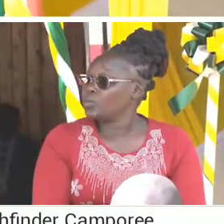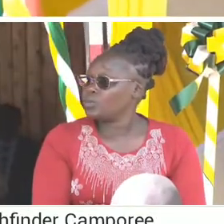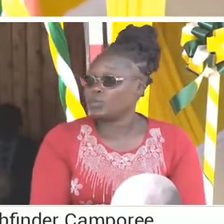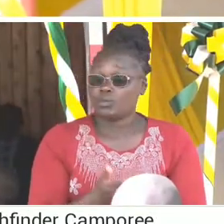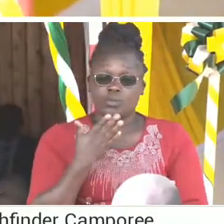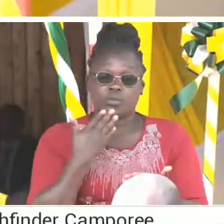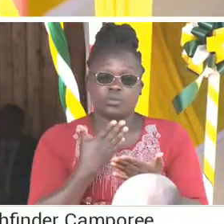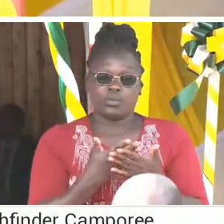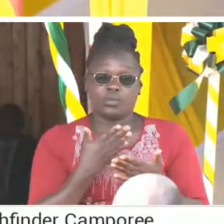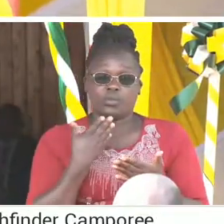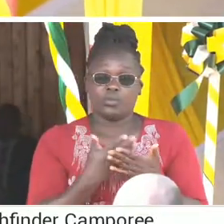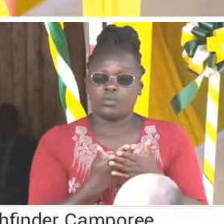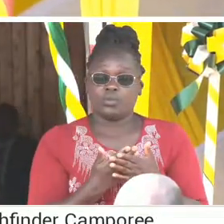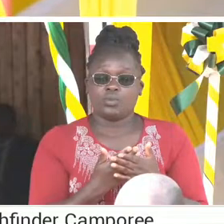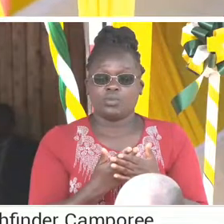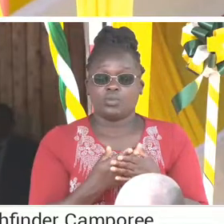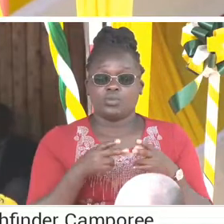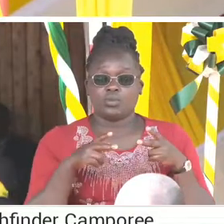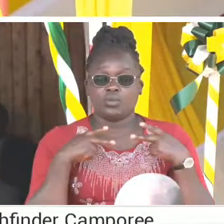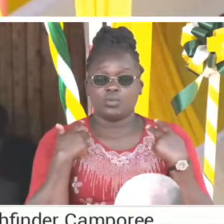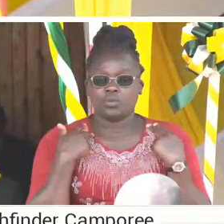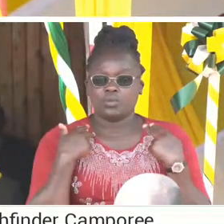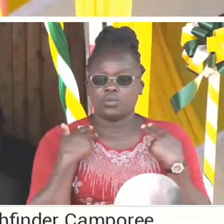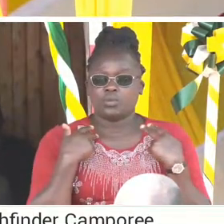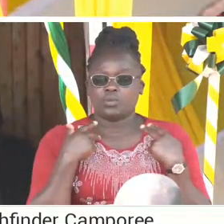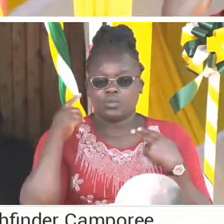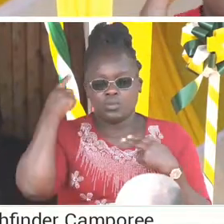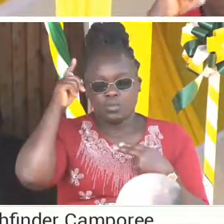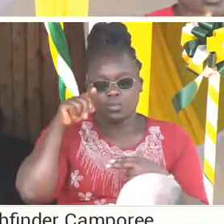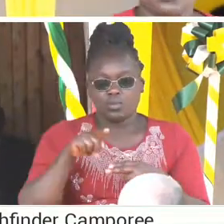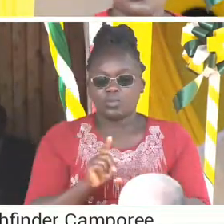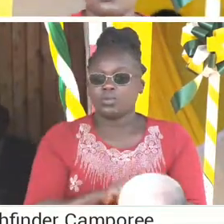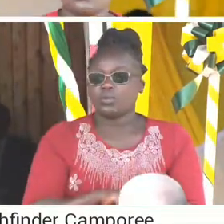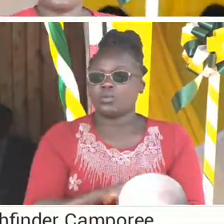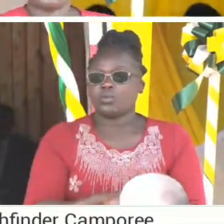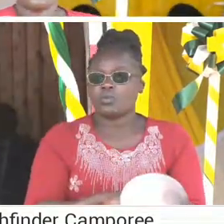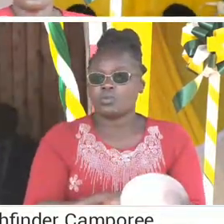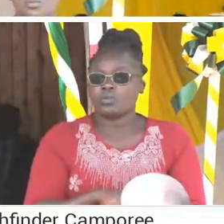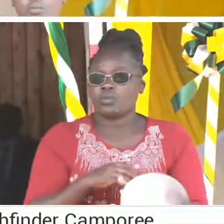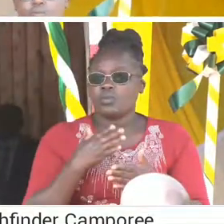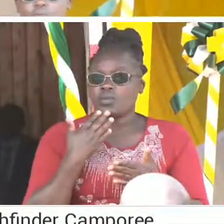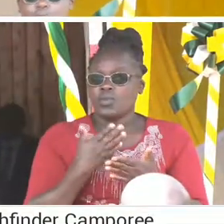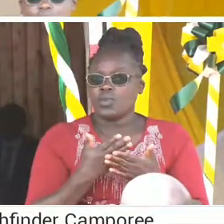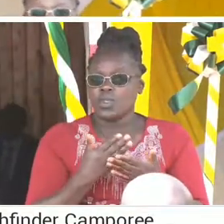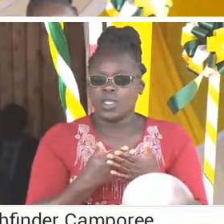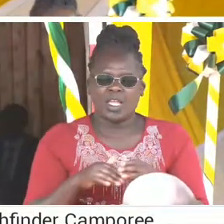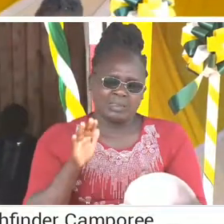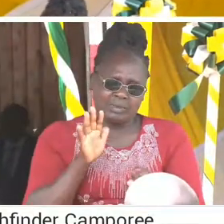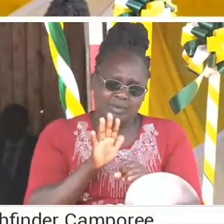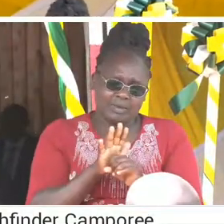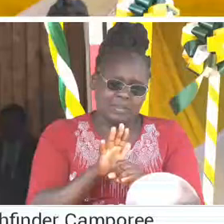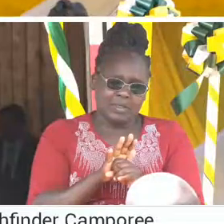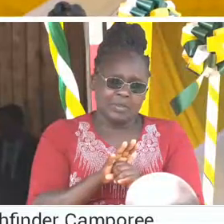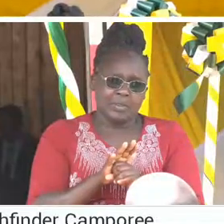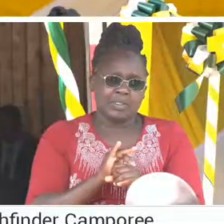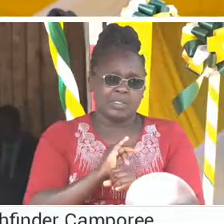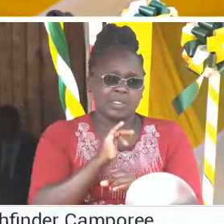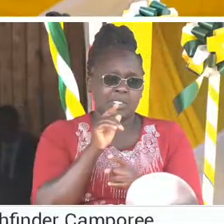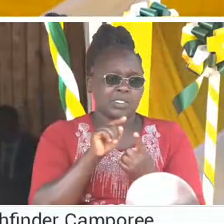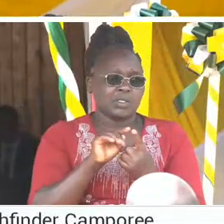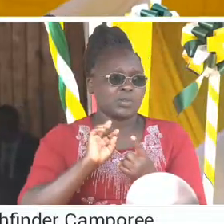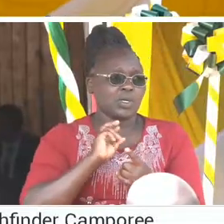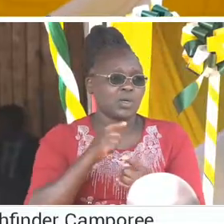Asante sana mchungaji kwa kunipa nafasi hii. Shukrani zetu kuu ni kwa wageni wetu ambao wametutembelea siku ya